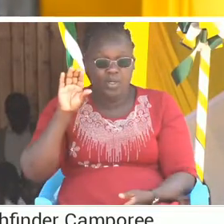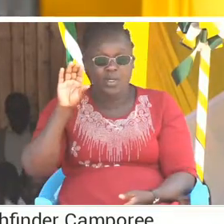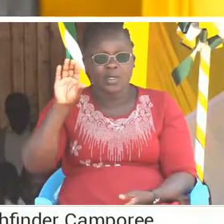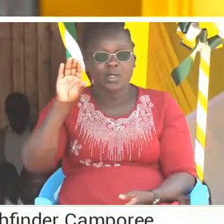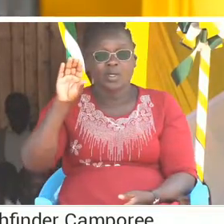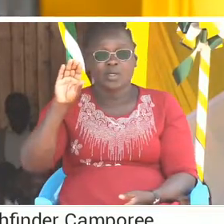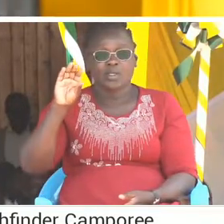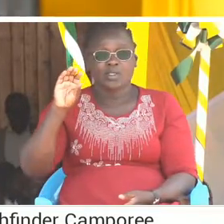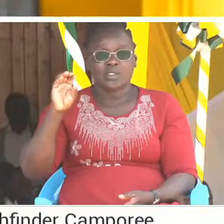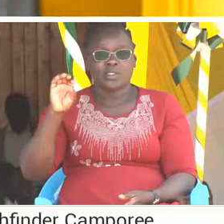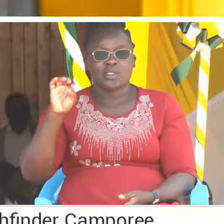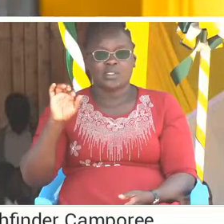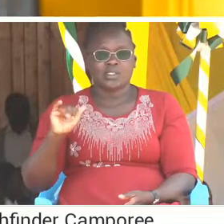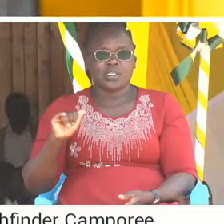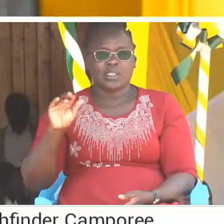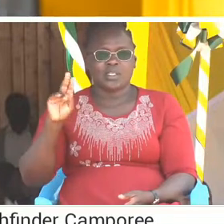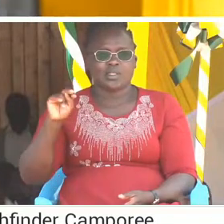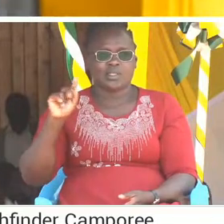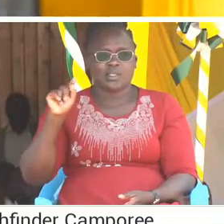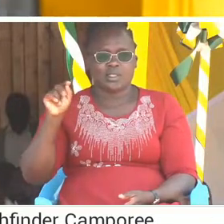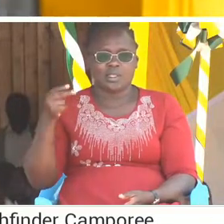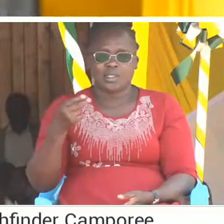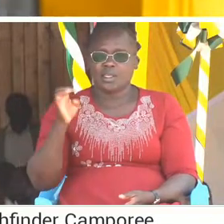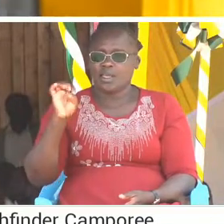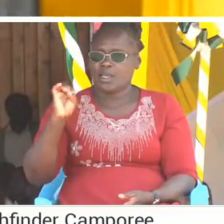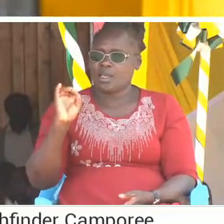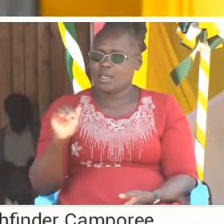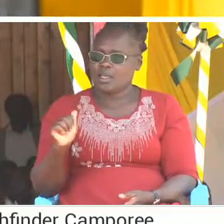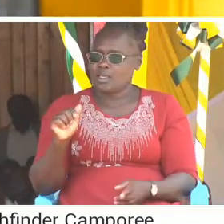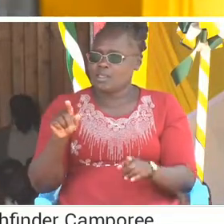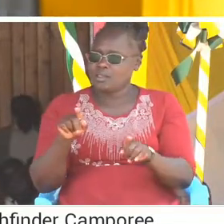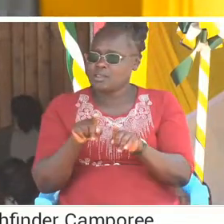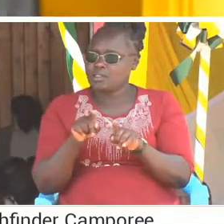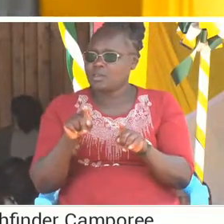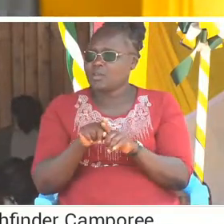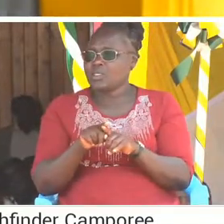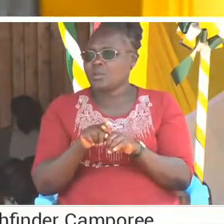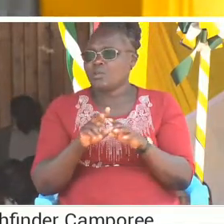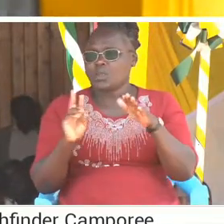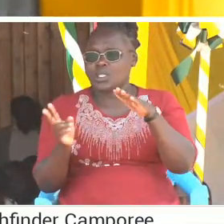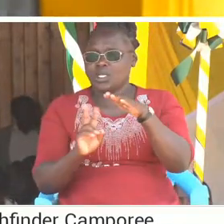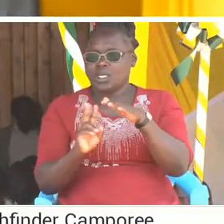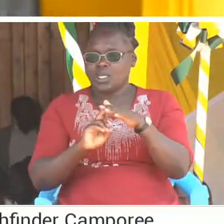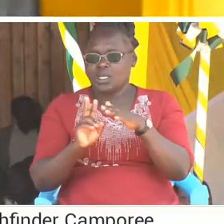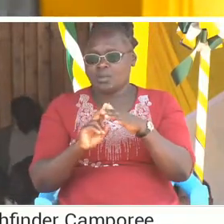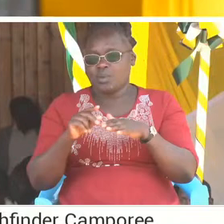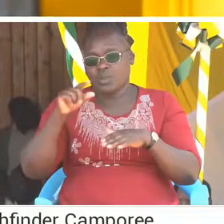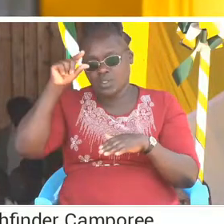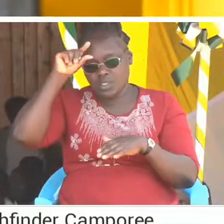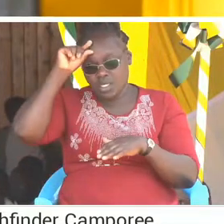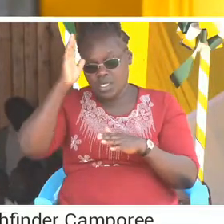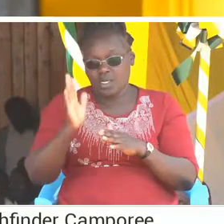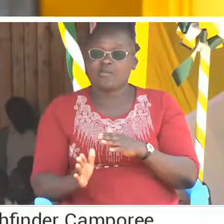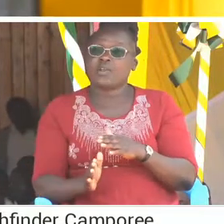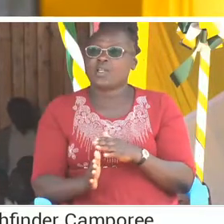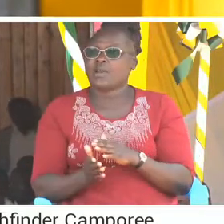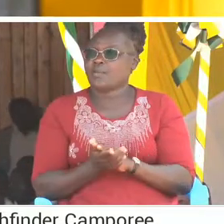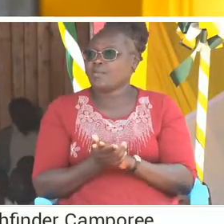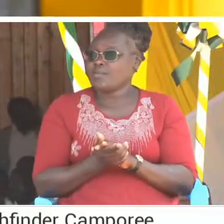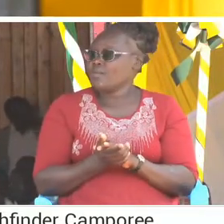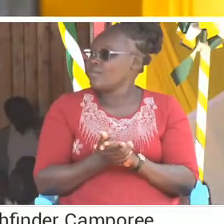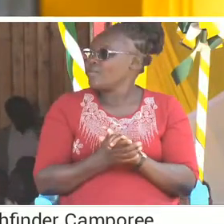governor kwa kuja kuhudhuria siku ya leo, na president pia. Yeye amefanya kazi ya ajabu,